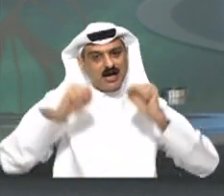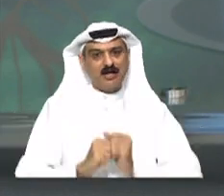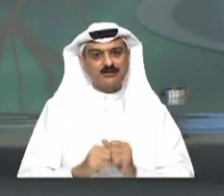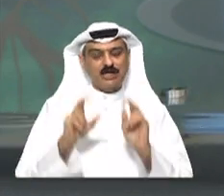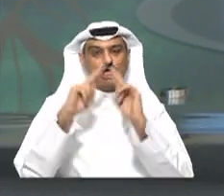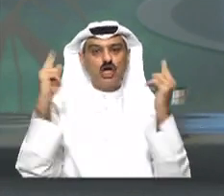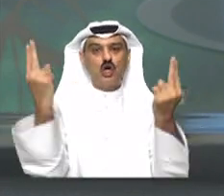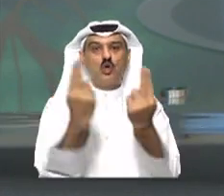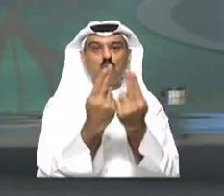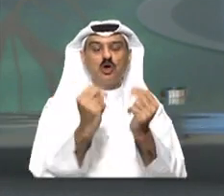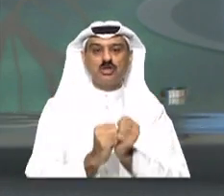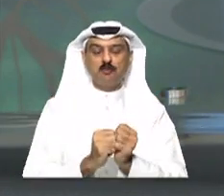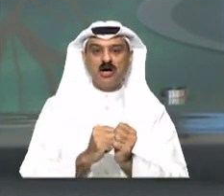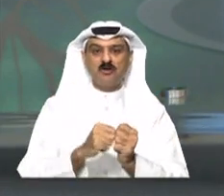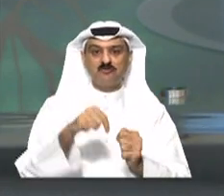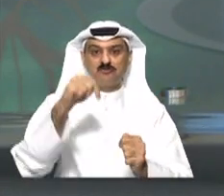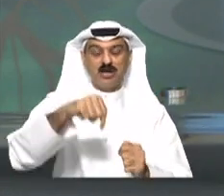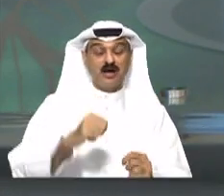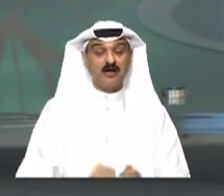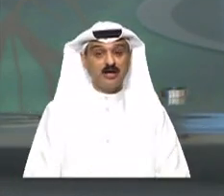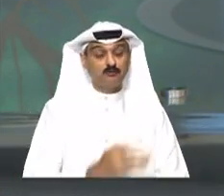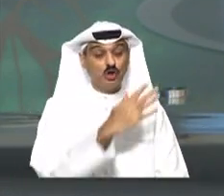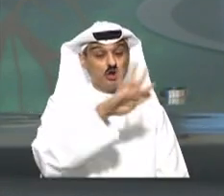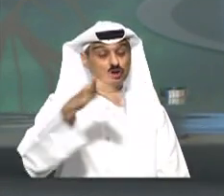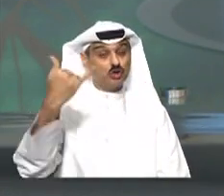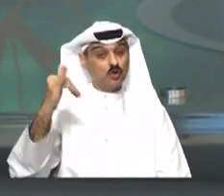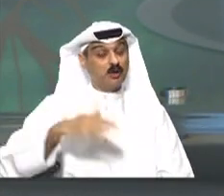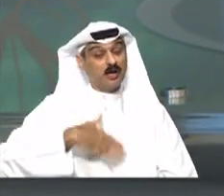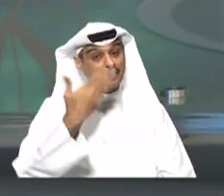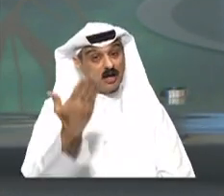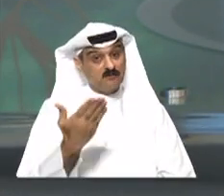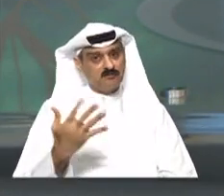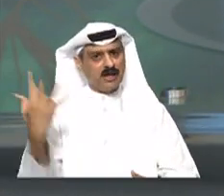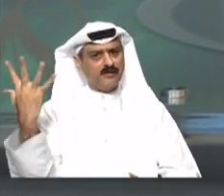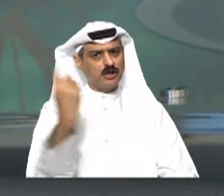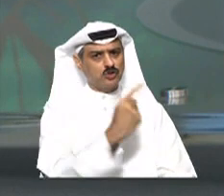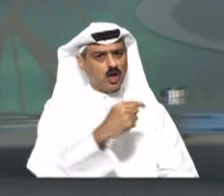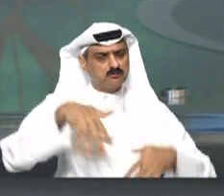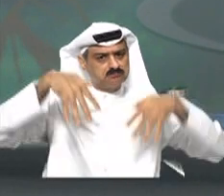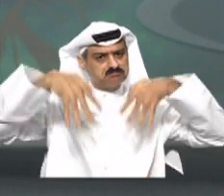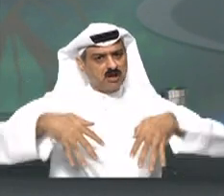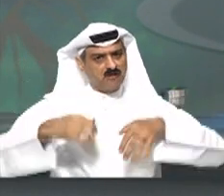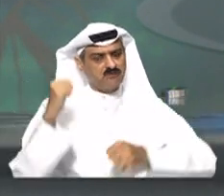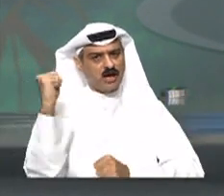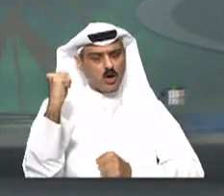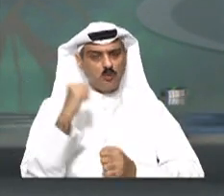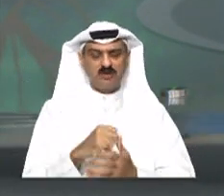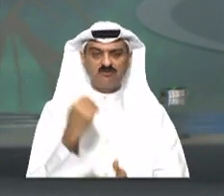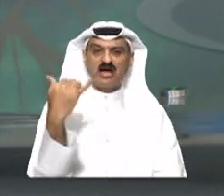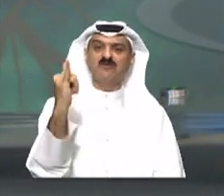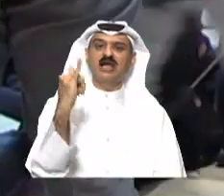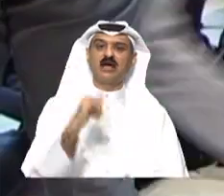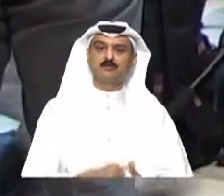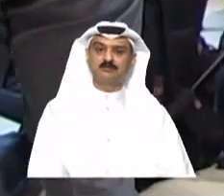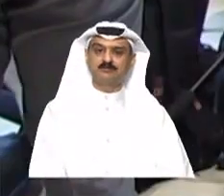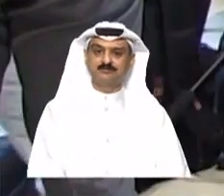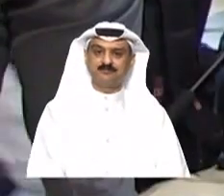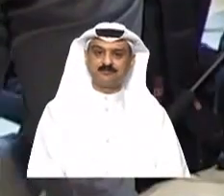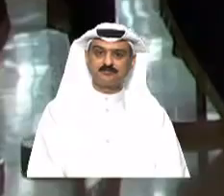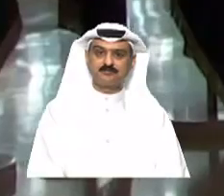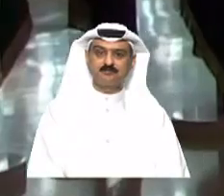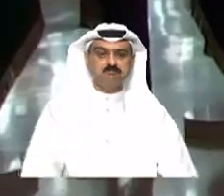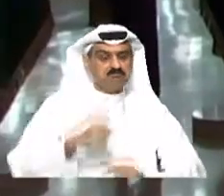القمة المرتقبة وسط تطلعات بتعزيز التضامن والتكامل العربي.